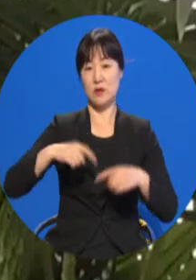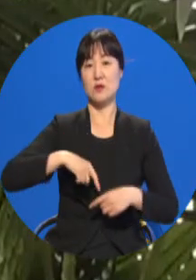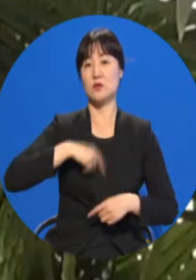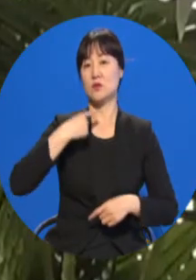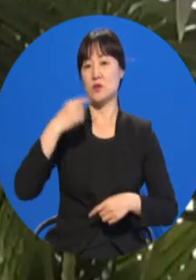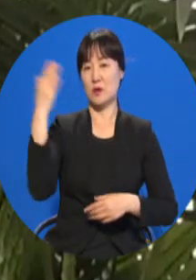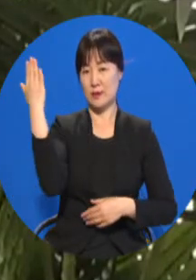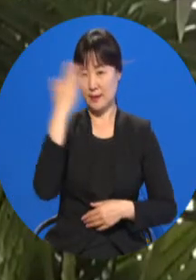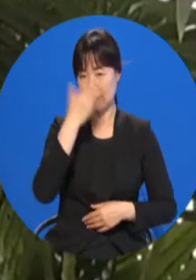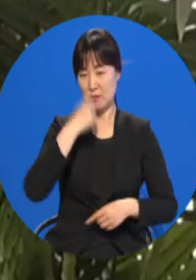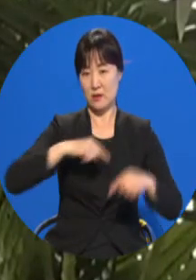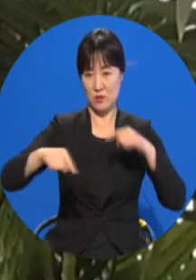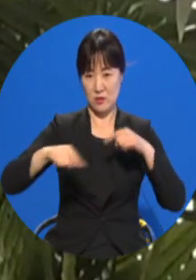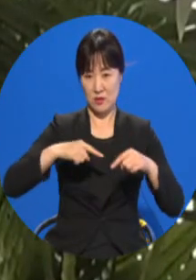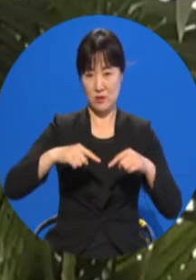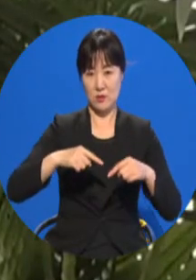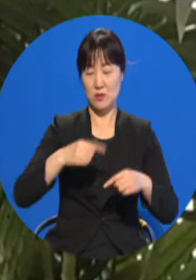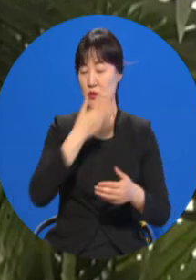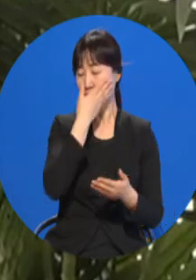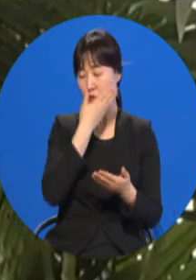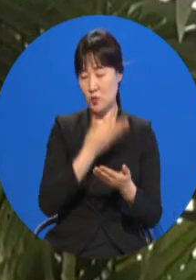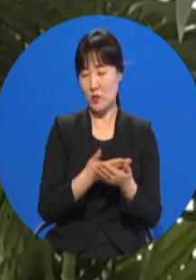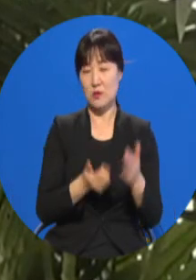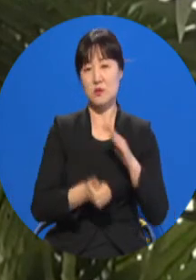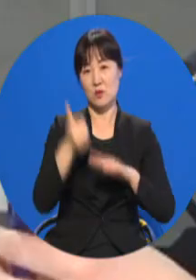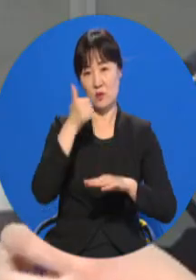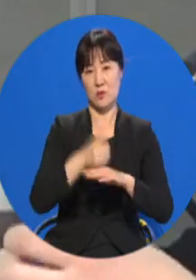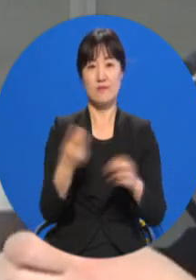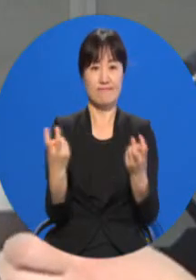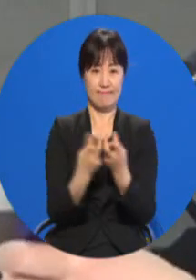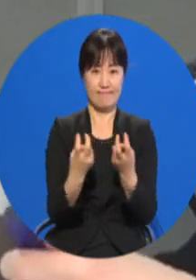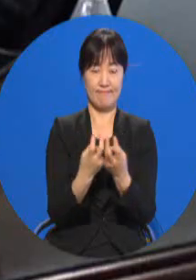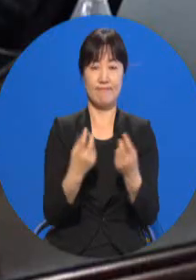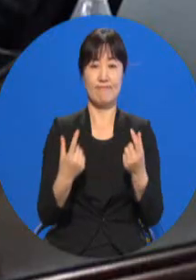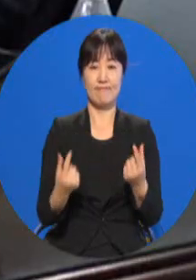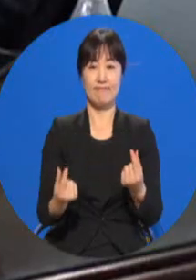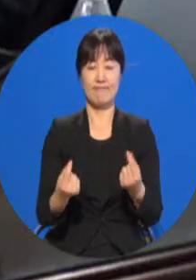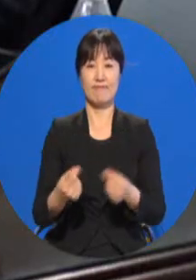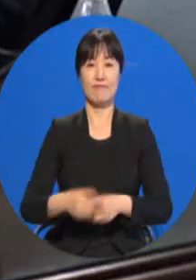바다브러가 제시하는 낭만포차의 성공 해법이었습니다. MBC 뉴스 박광수입니다.